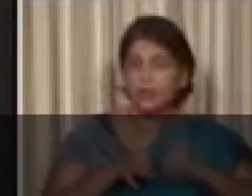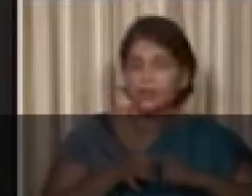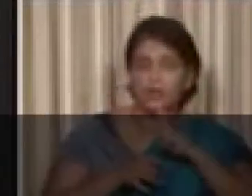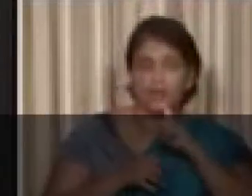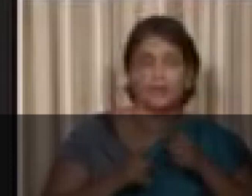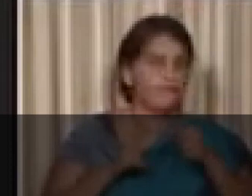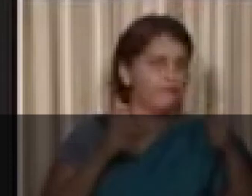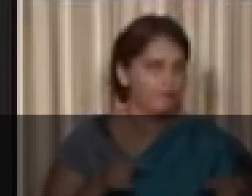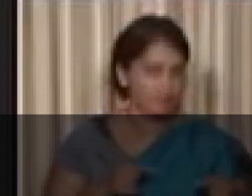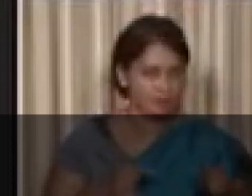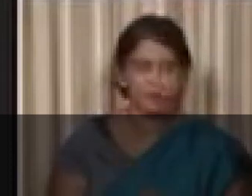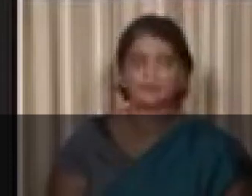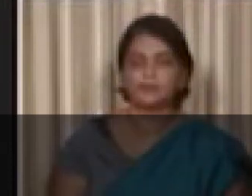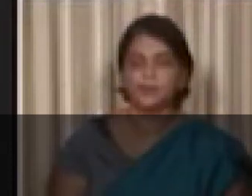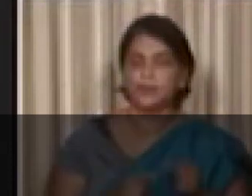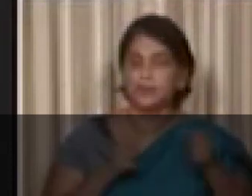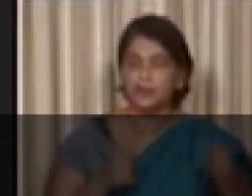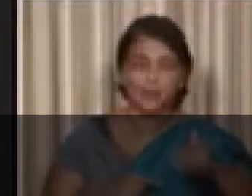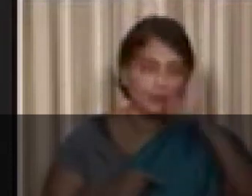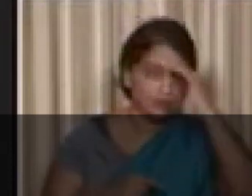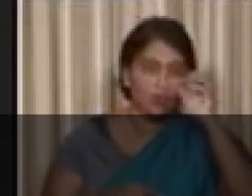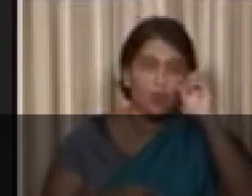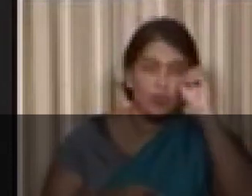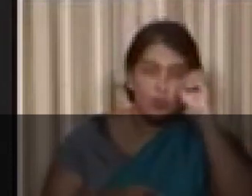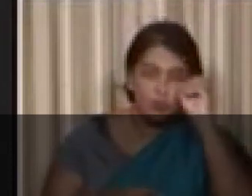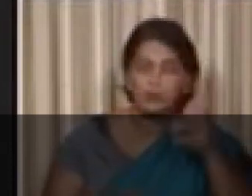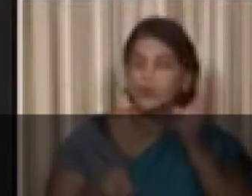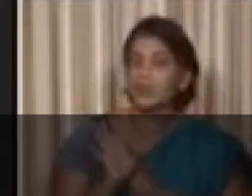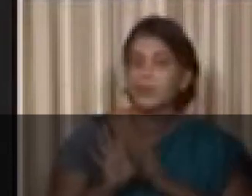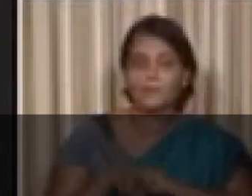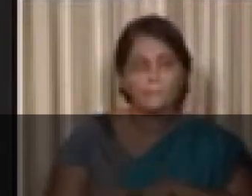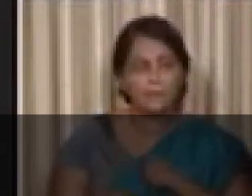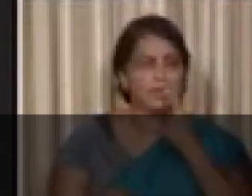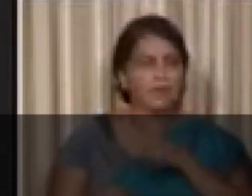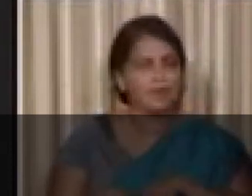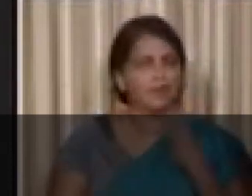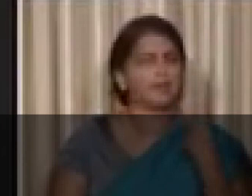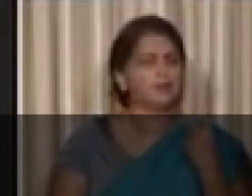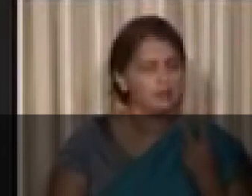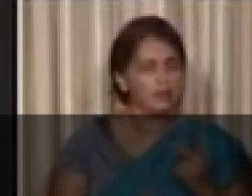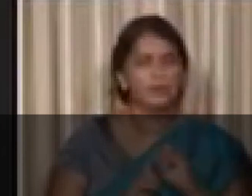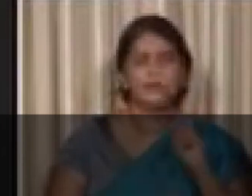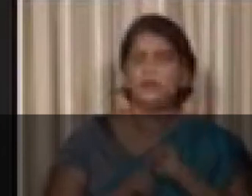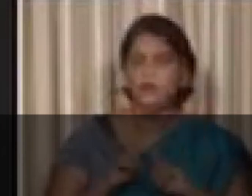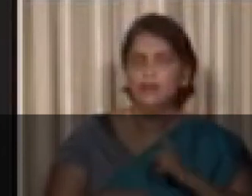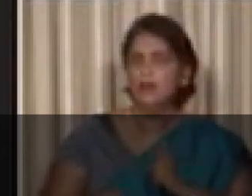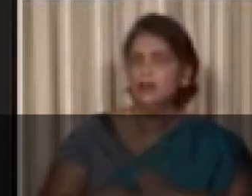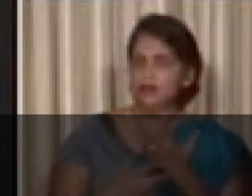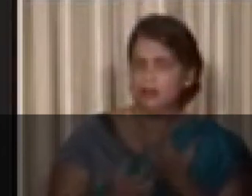දුන්නේ විපක්ෂයට. විපක්ෂ නායකතුමා උදේ පාන්දර හැමදාම පැයක් දෙකක් මේ පාර්ලිමේන්තුවේ කාලය